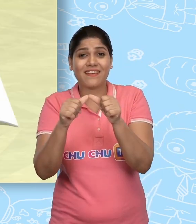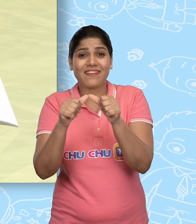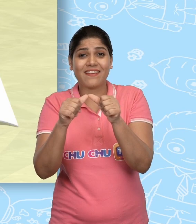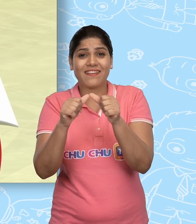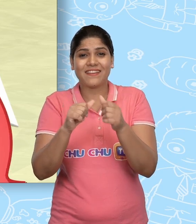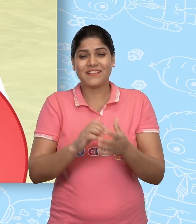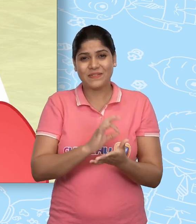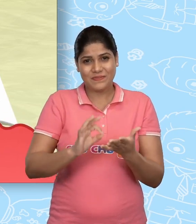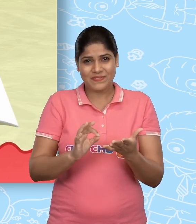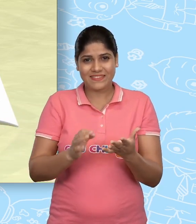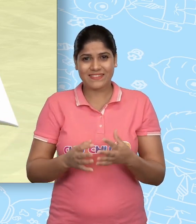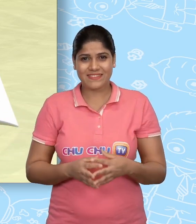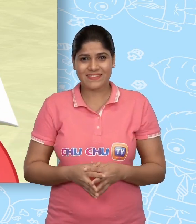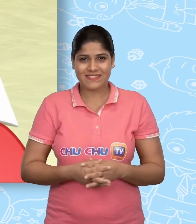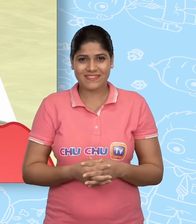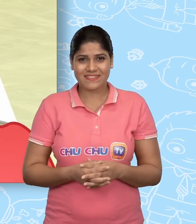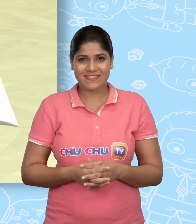ए।